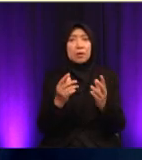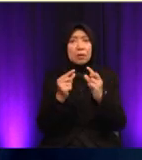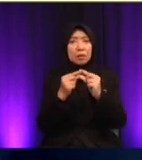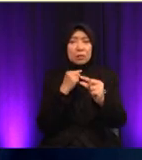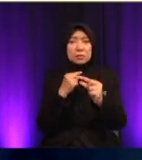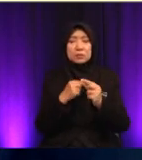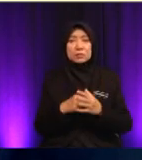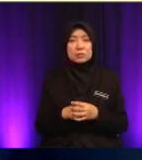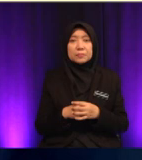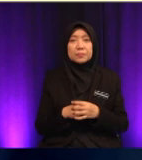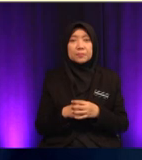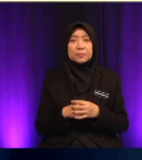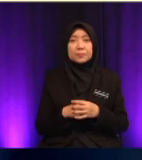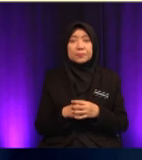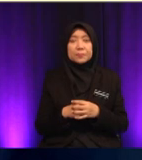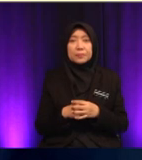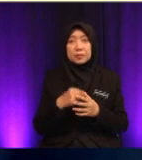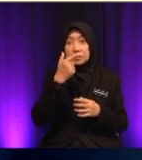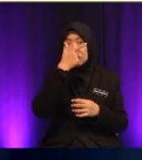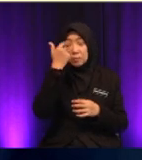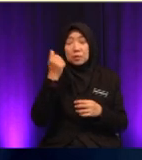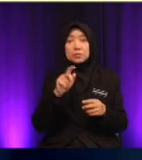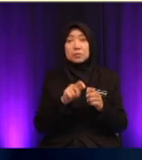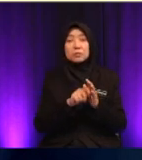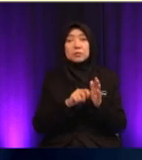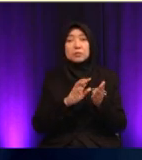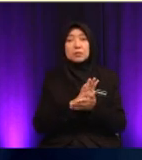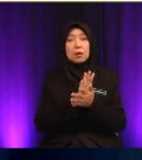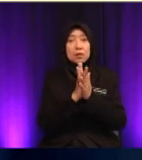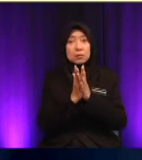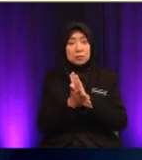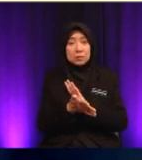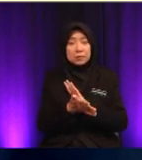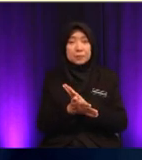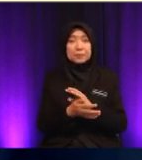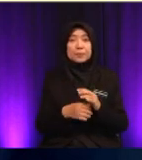garisnya beliau menerangkan bahwa